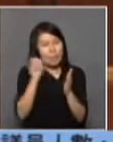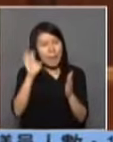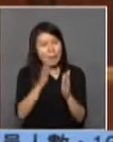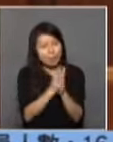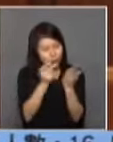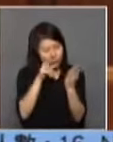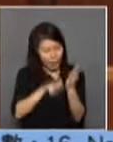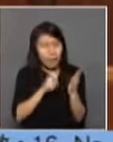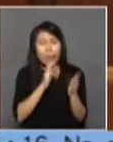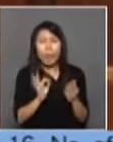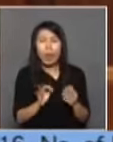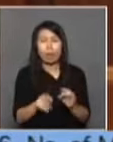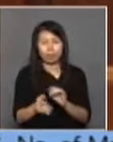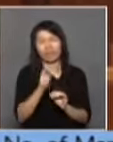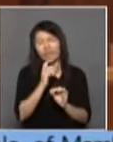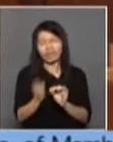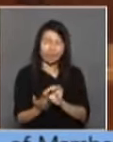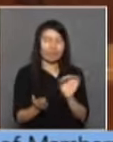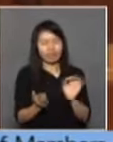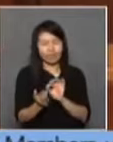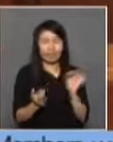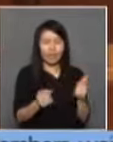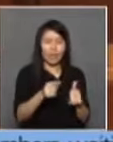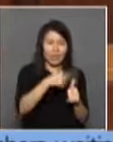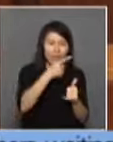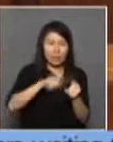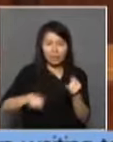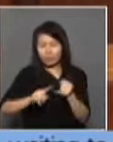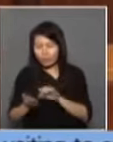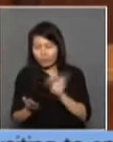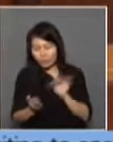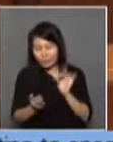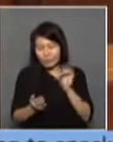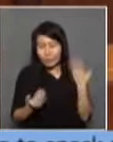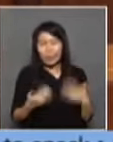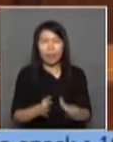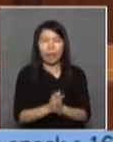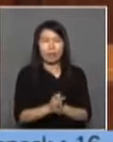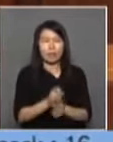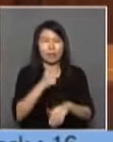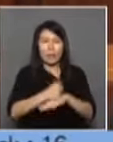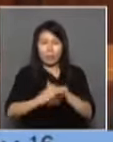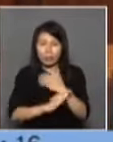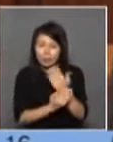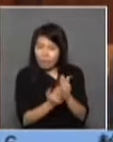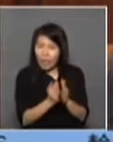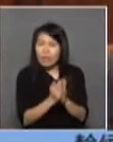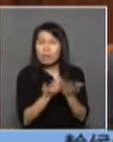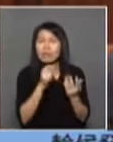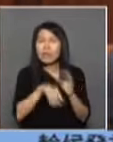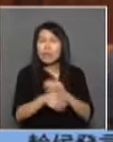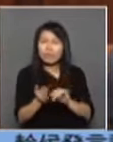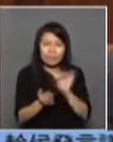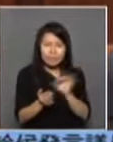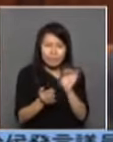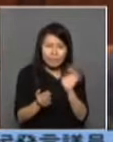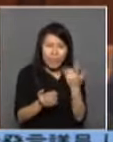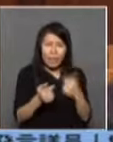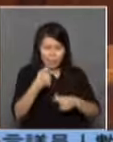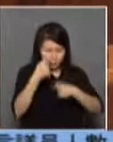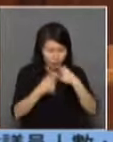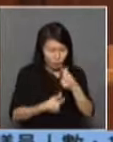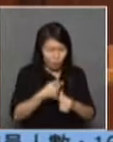就揭下啦，從第一頁揭到最後一頁。你有冇揭過基本法？從第一頁揭到最後一頁，唔需要詳細睇，